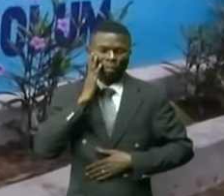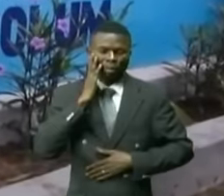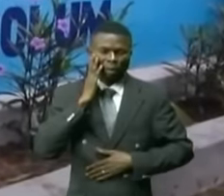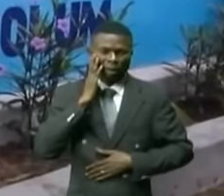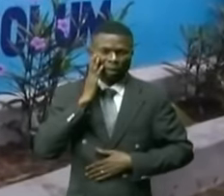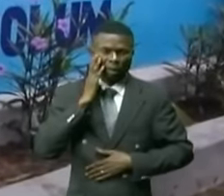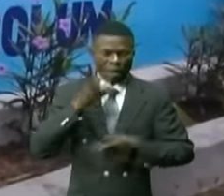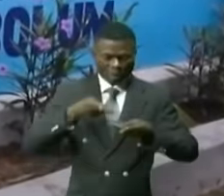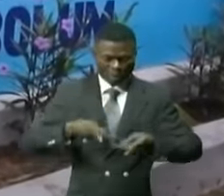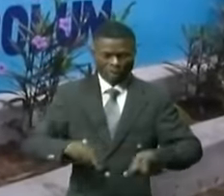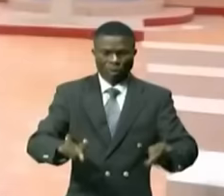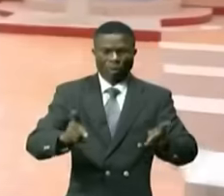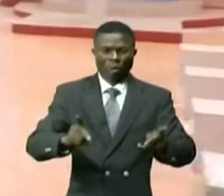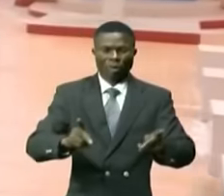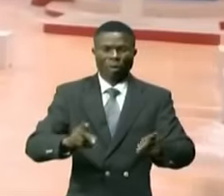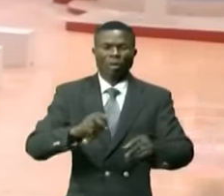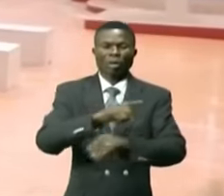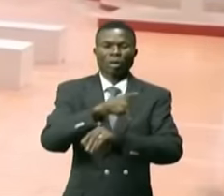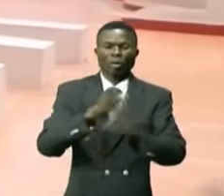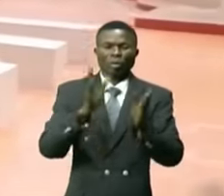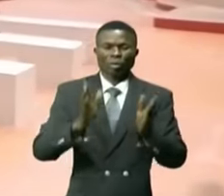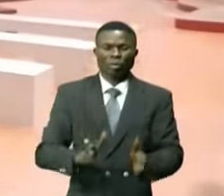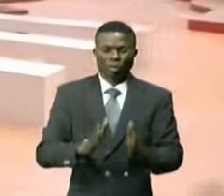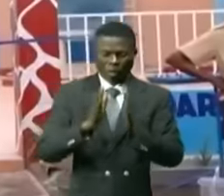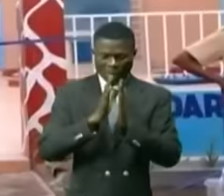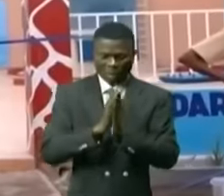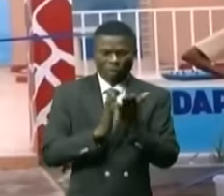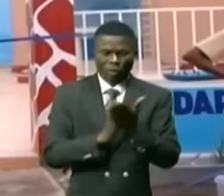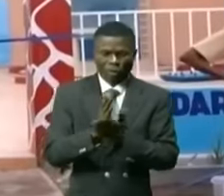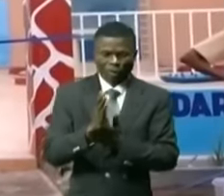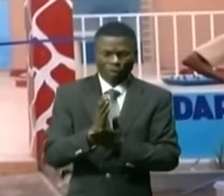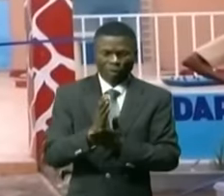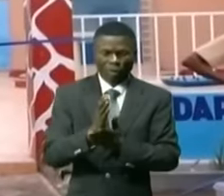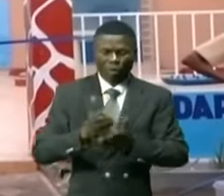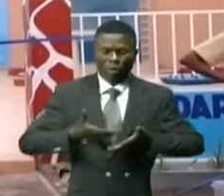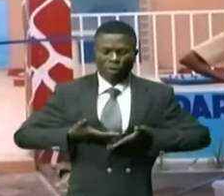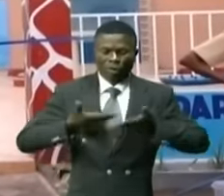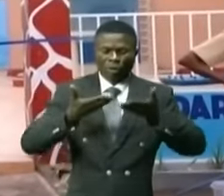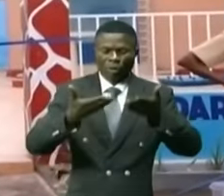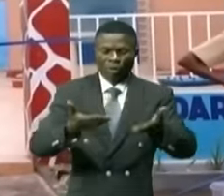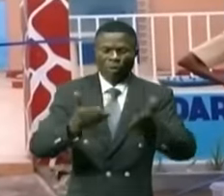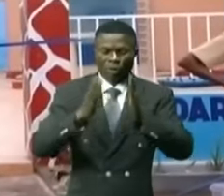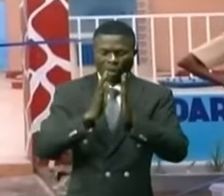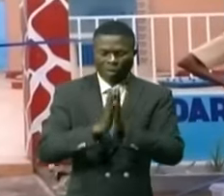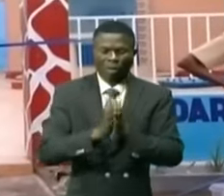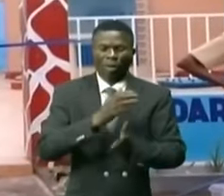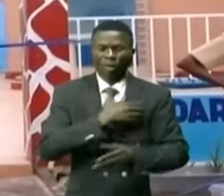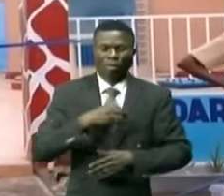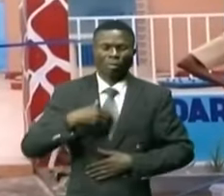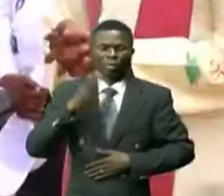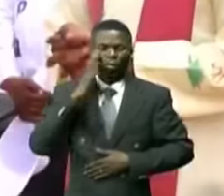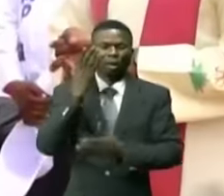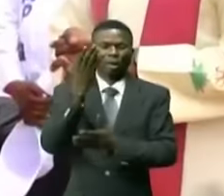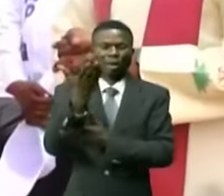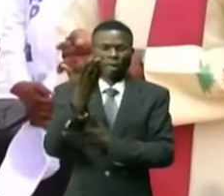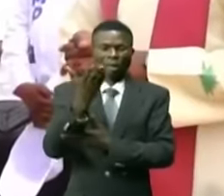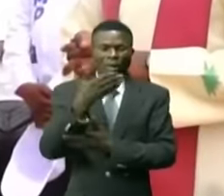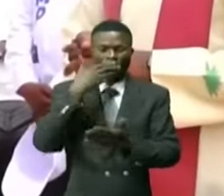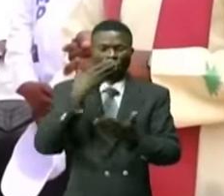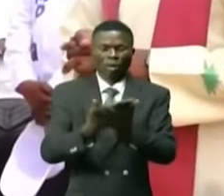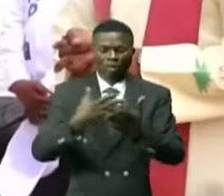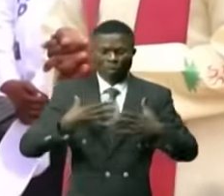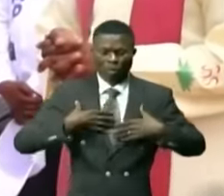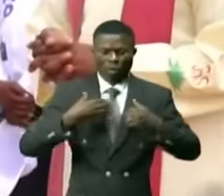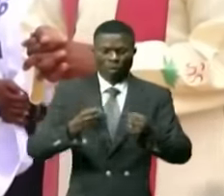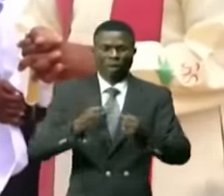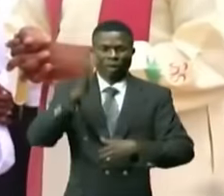lieu pour permettre aux paroissiens de pratiquer dignement leur dévotion mariale et ainsi implorer de bonnes